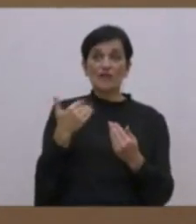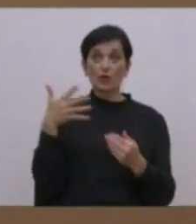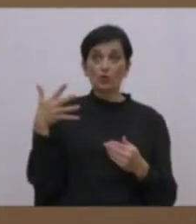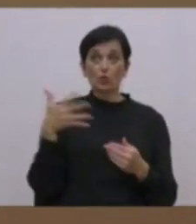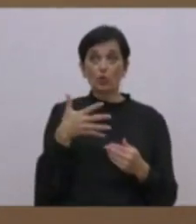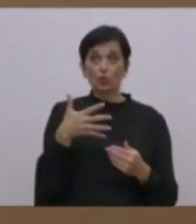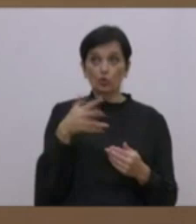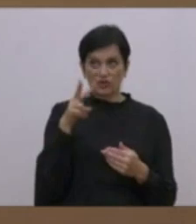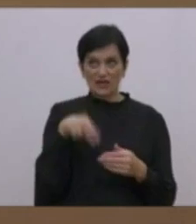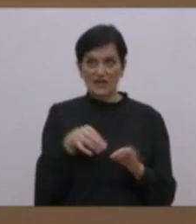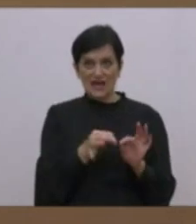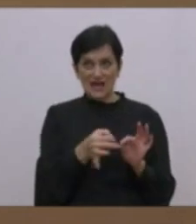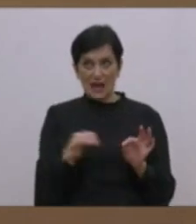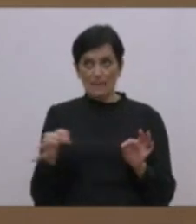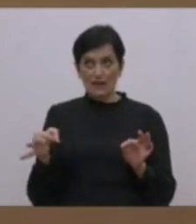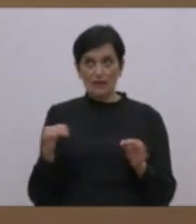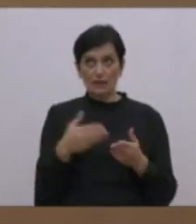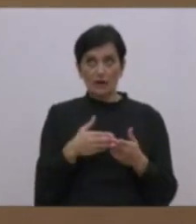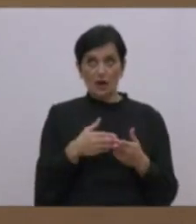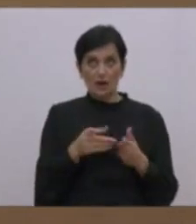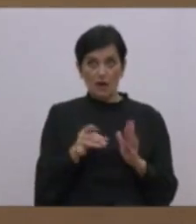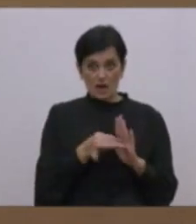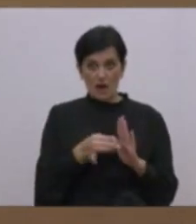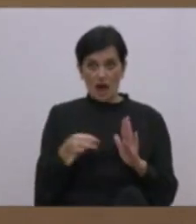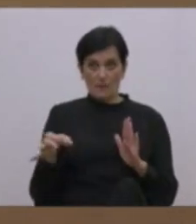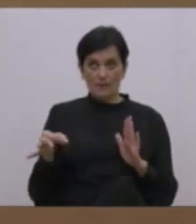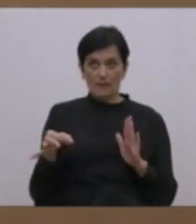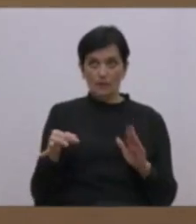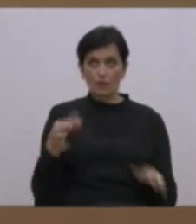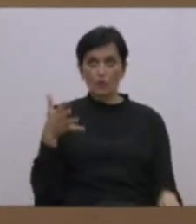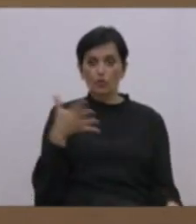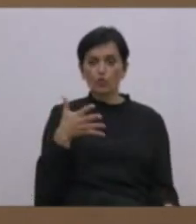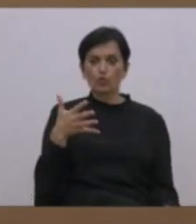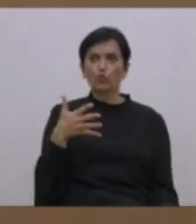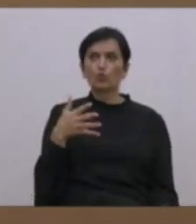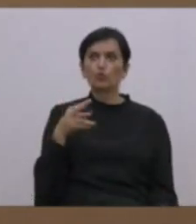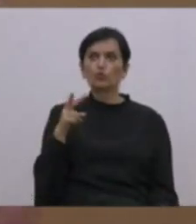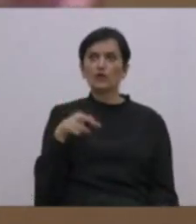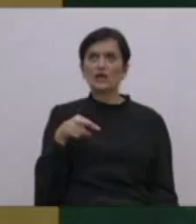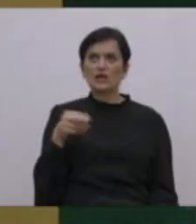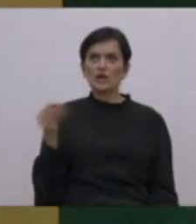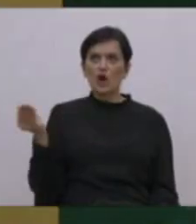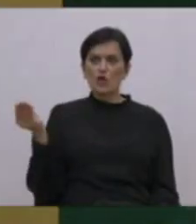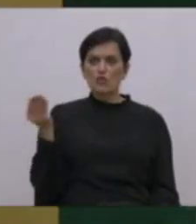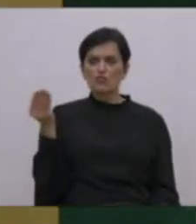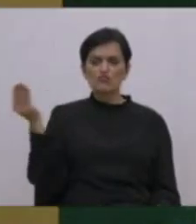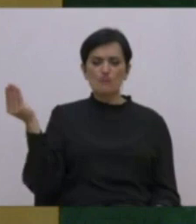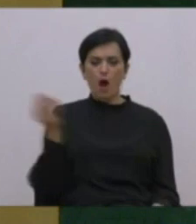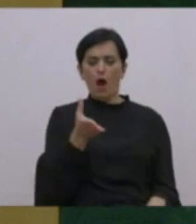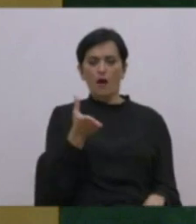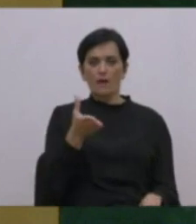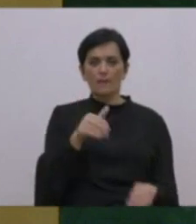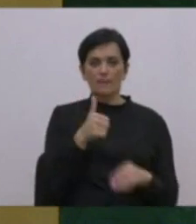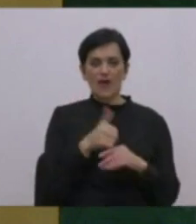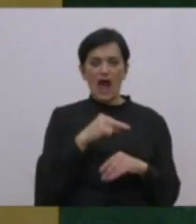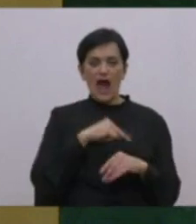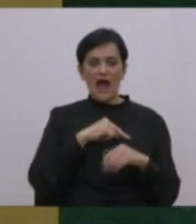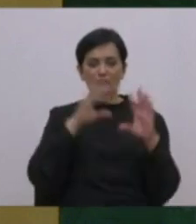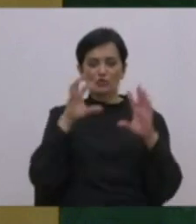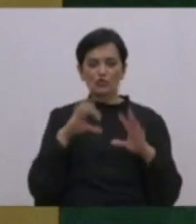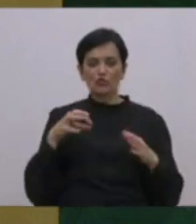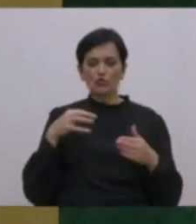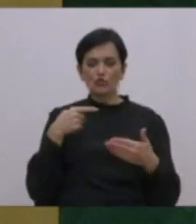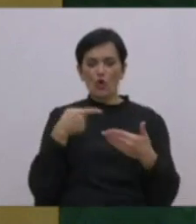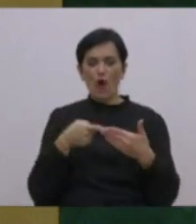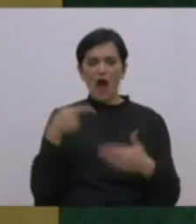5000 ლარი კაპიკებია? Ეს 5000 ლარი რო მოგაგდა დააბერტყებთ ამ ადმინისტრაციულ კოდებში